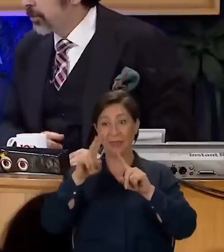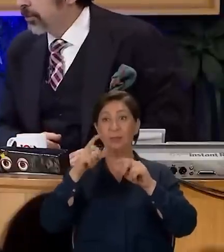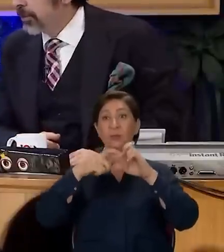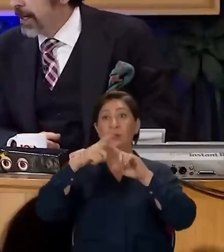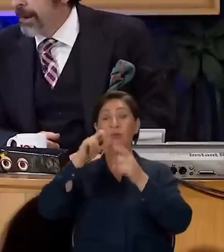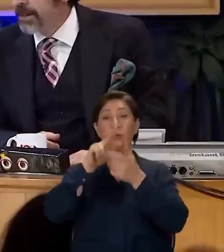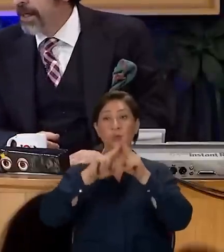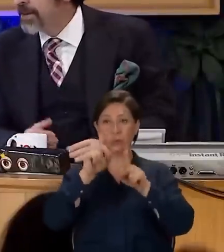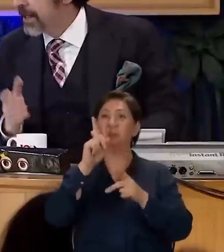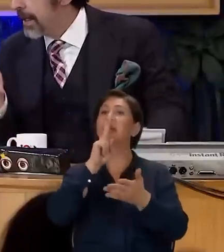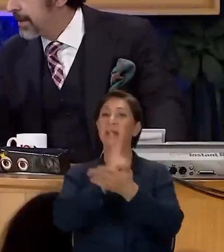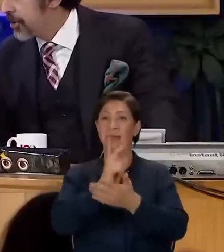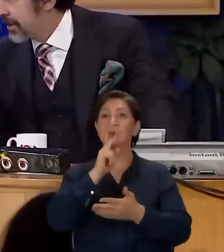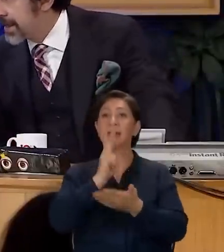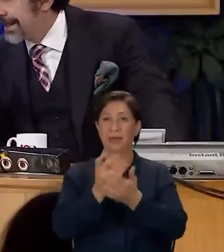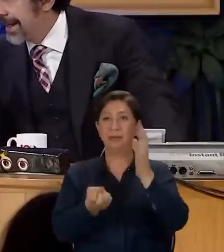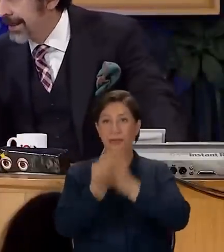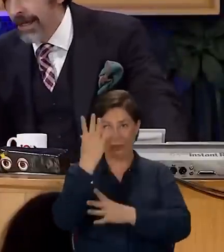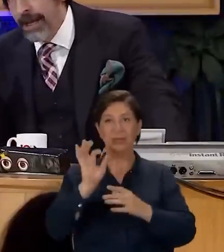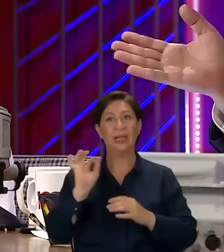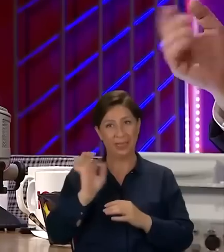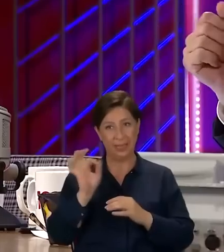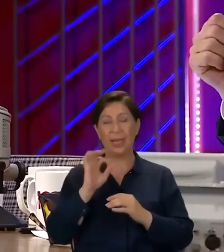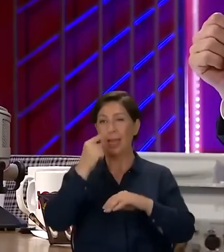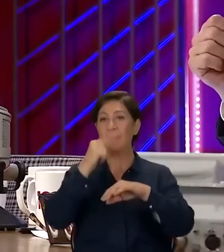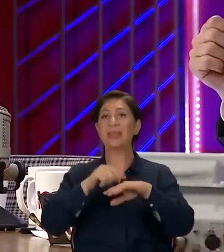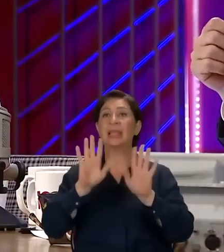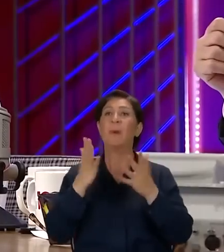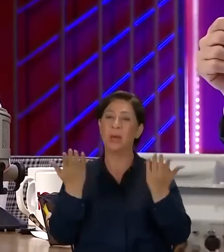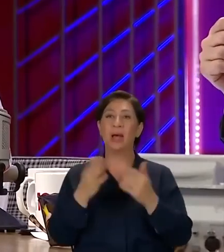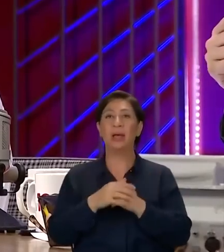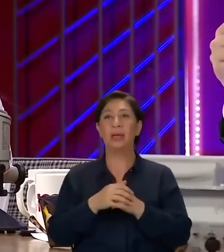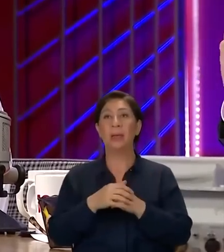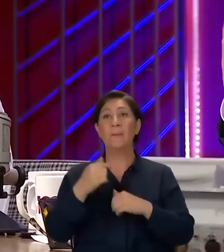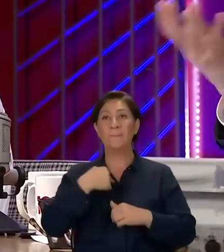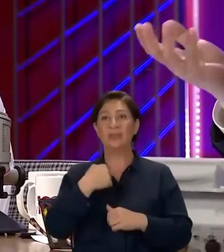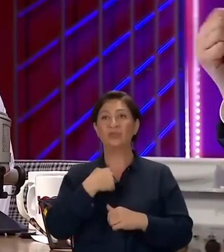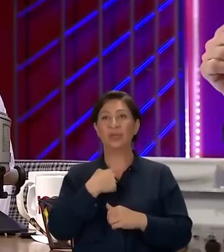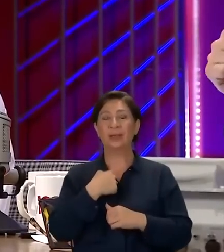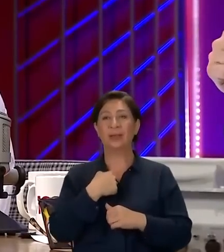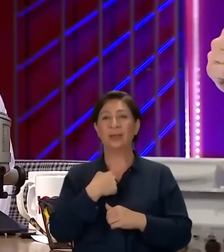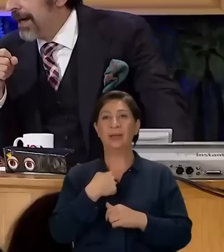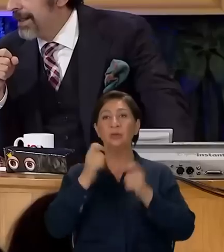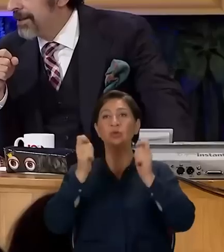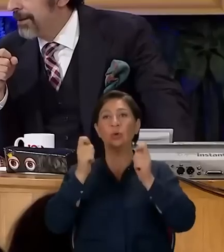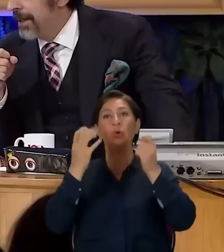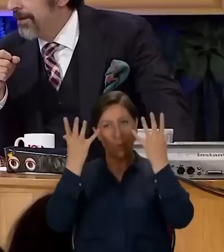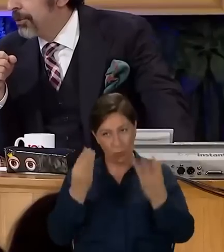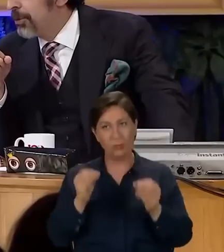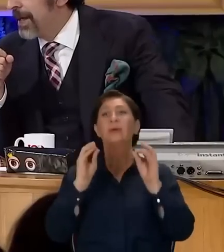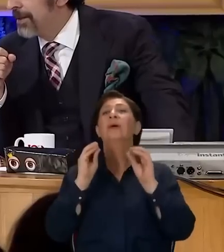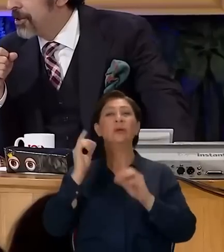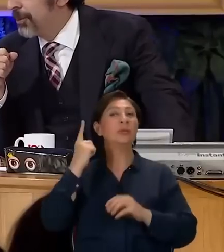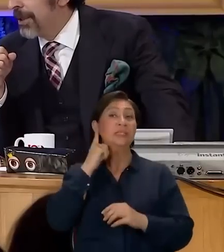Televizyon Üst Kurulu'nun galiba bir tavsiye kararı çıktı zaten. Emin değilim çok ama bence zorunlu hale getirilmeli